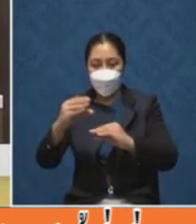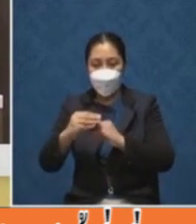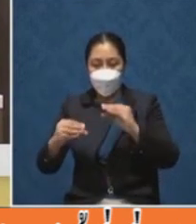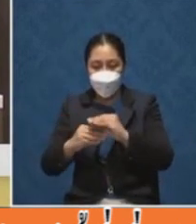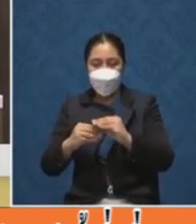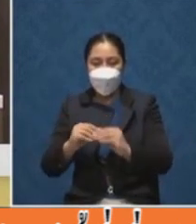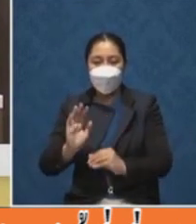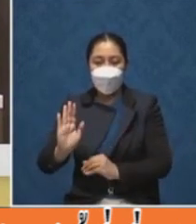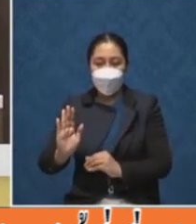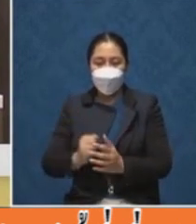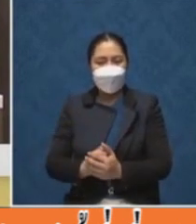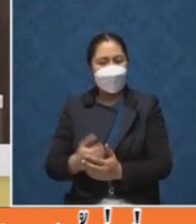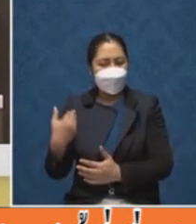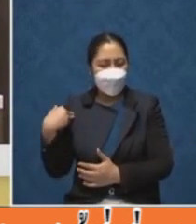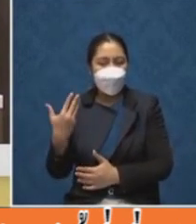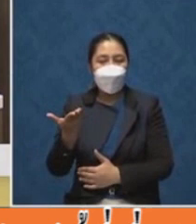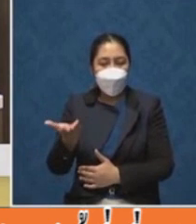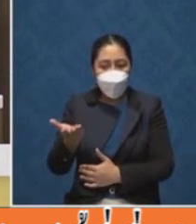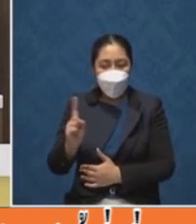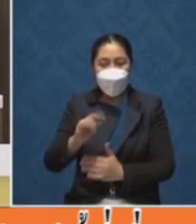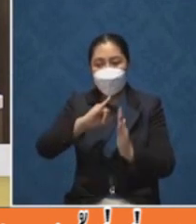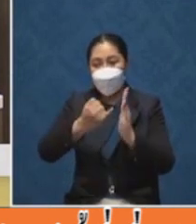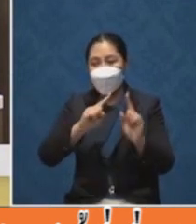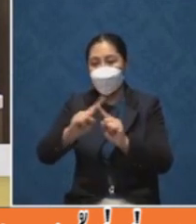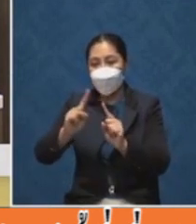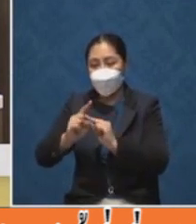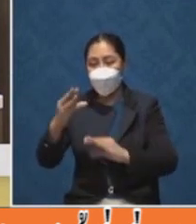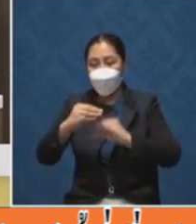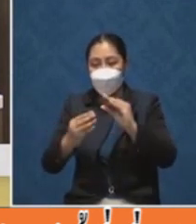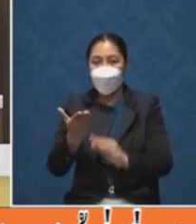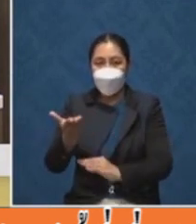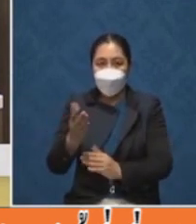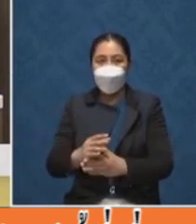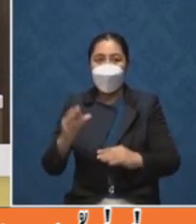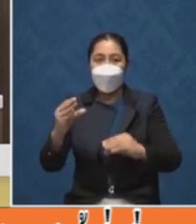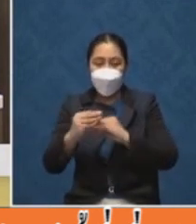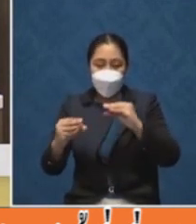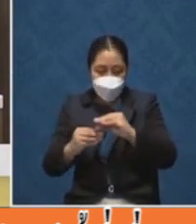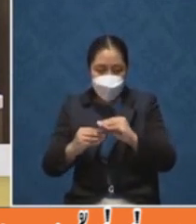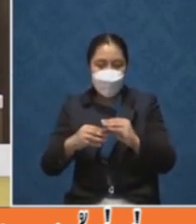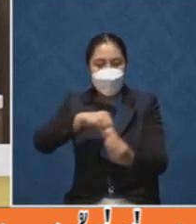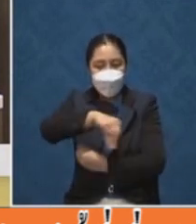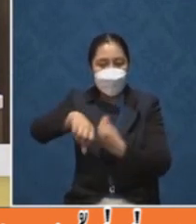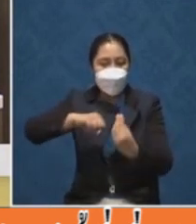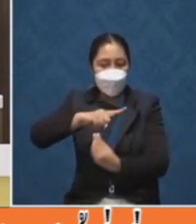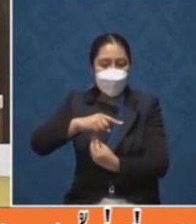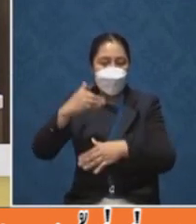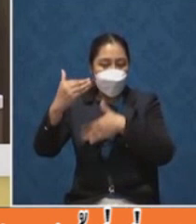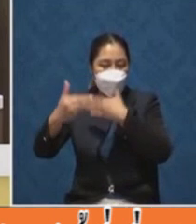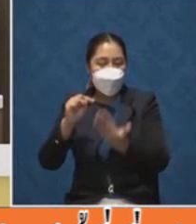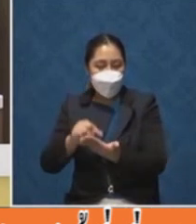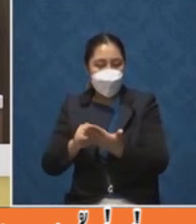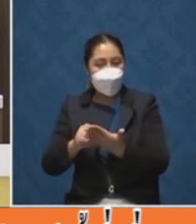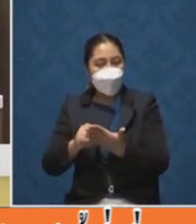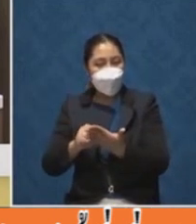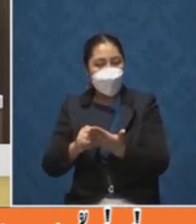จังหวัดและกลุ่มจังหวัดขอนะคะเพราะว่าถ้าเราดูว่าโครงการเสริมสร้างเศรษฐกิจฐานรากเอาเงินไปทำอะไรบ้างนะคะ 97.5% เ